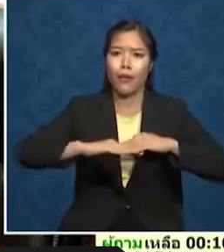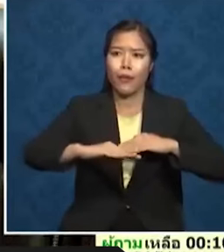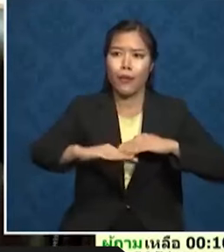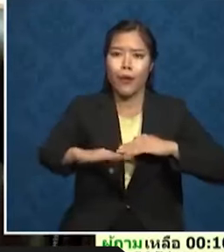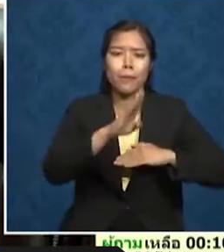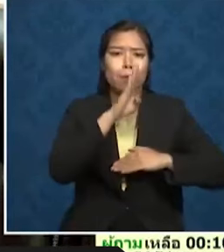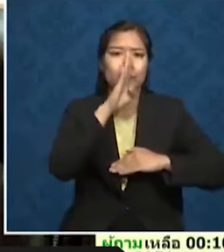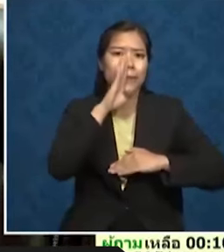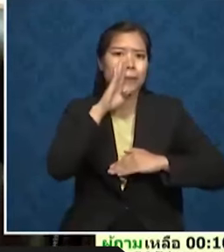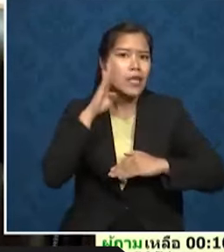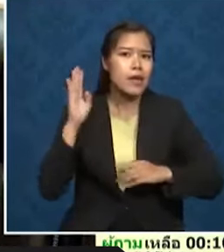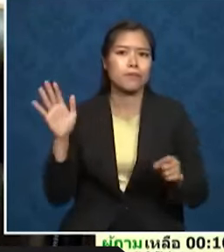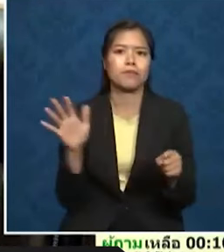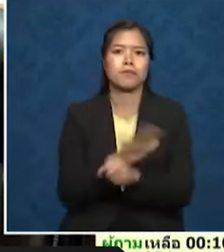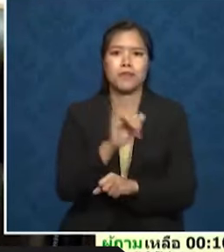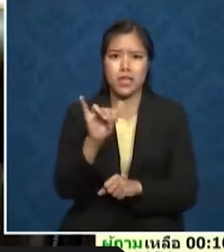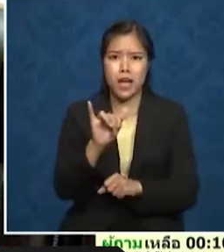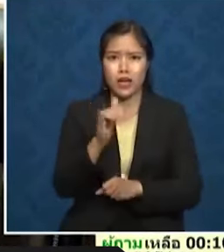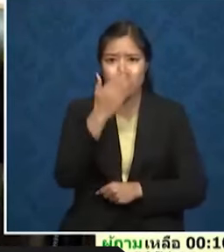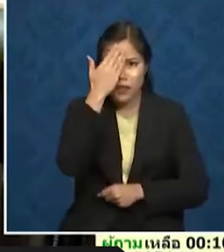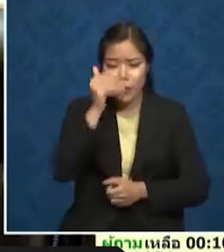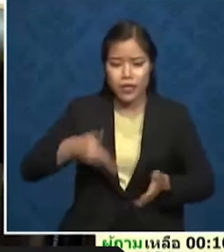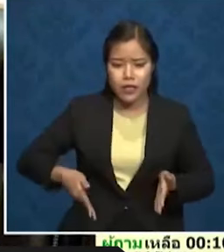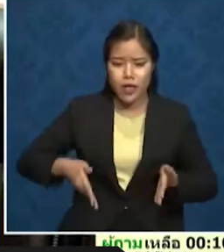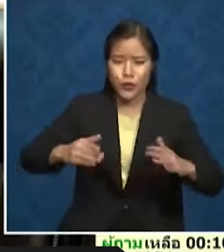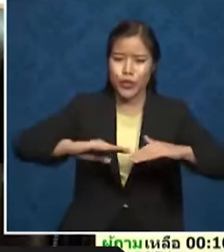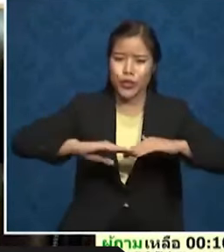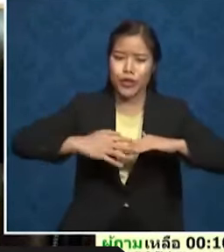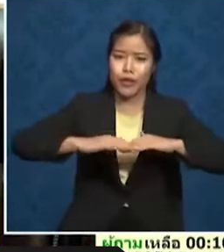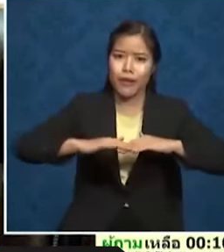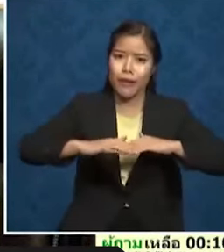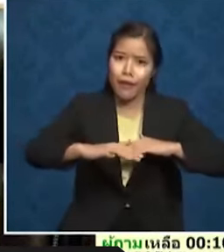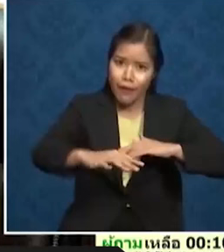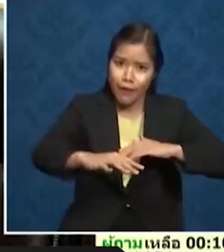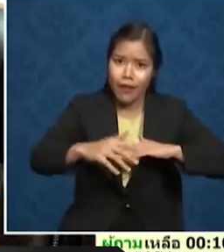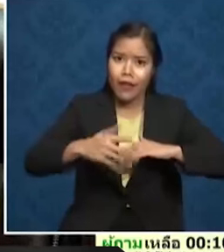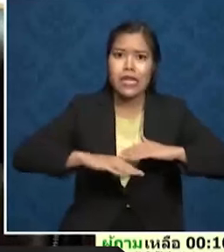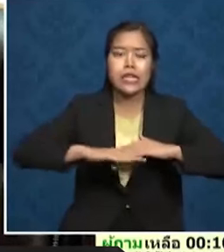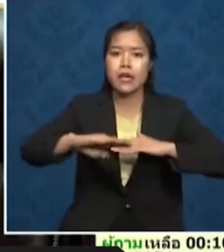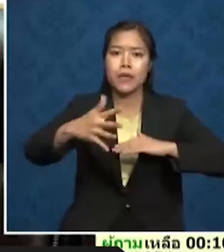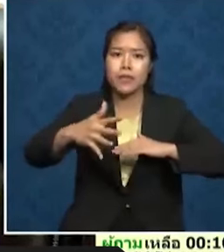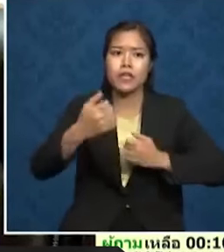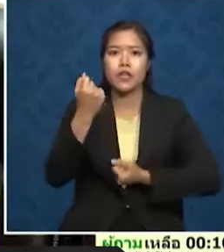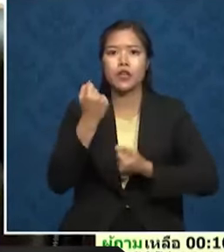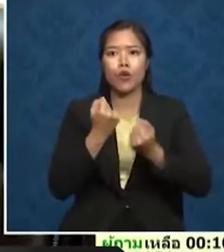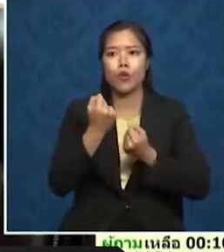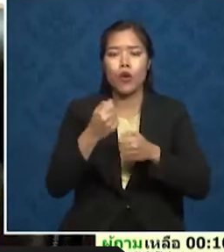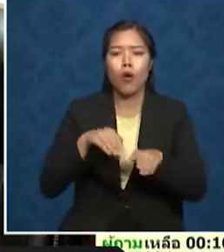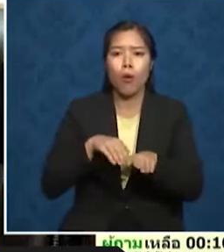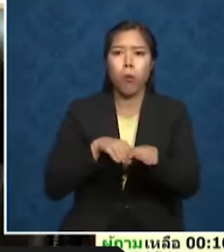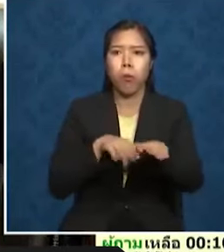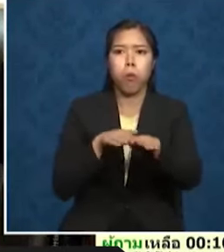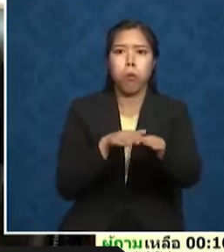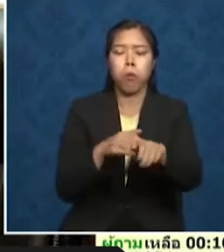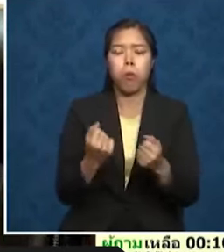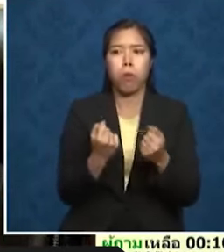ที่ดีพอกล่าวคือมีผิวถนนมีความขรุขระไม่เรียบทำให้รถเกิดความทันเตือนวิ่งกระโดดขึ้นกระโดดล